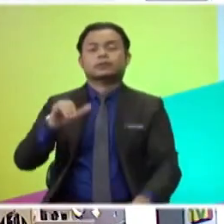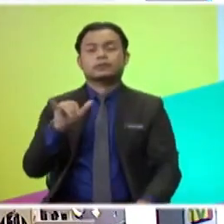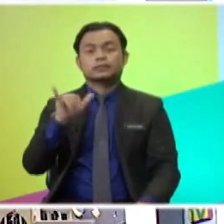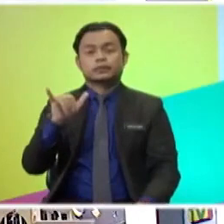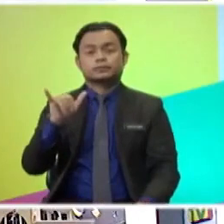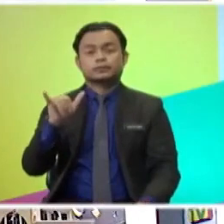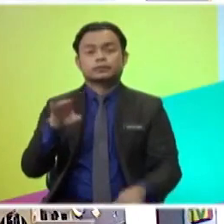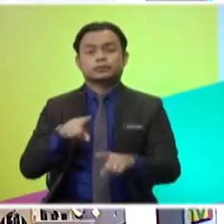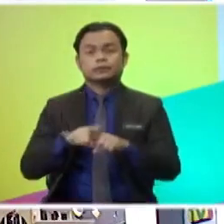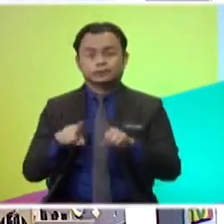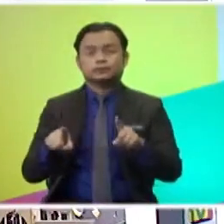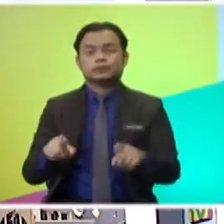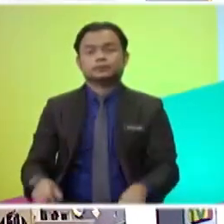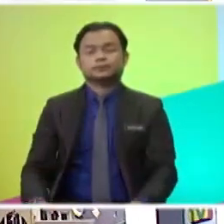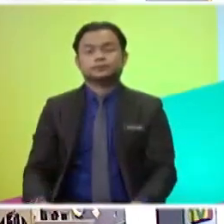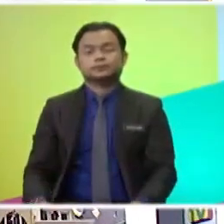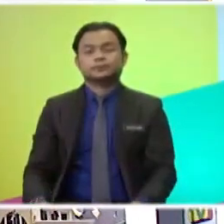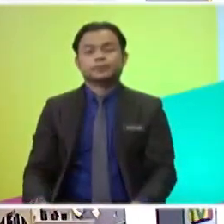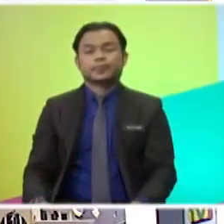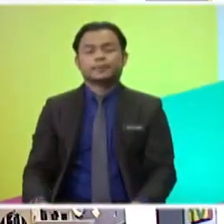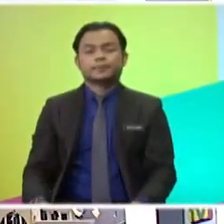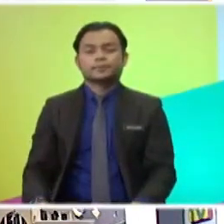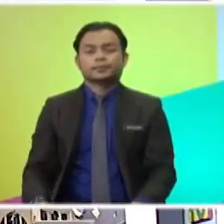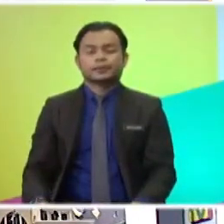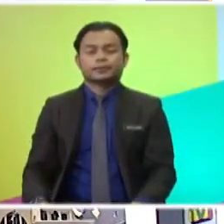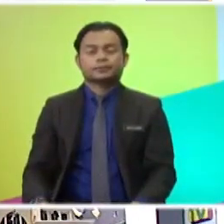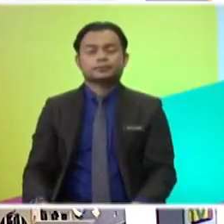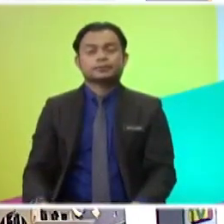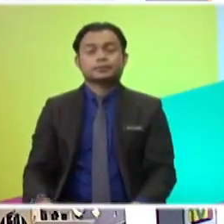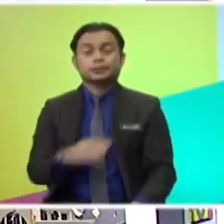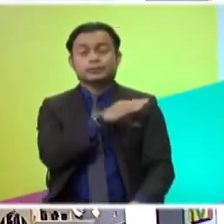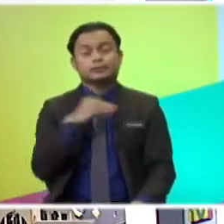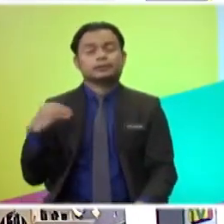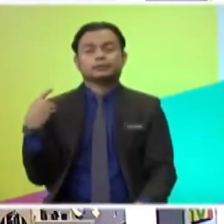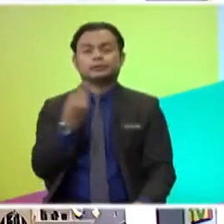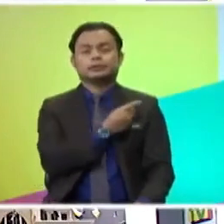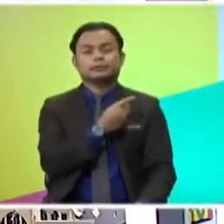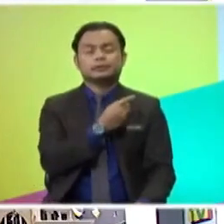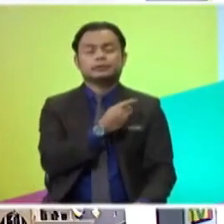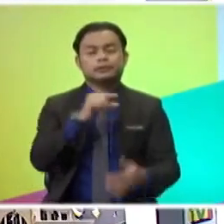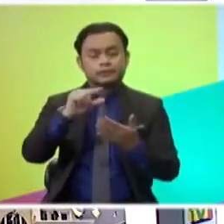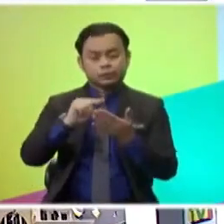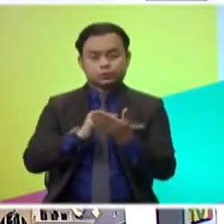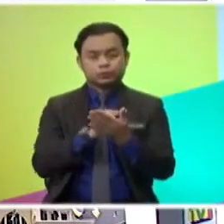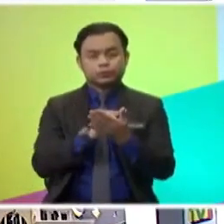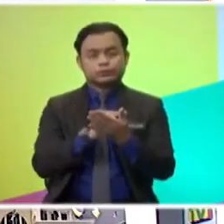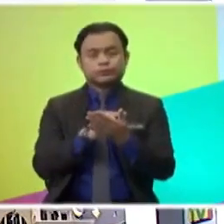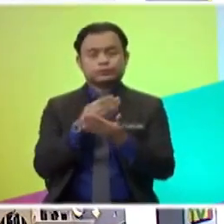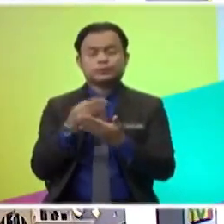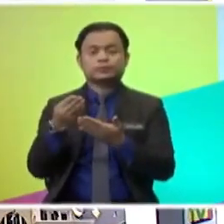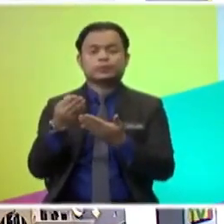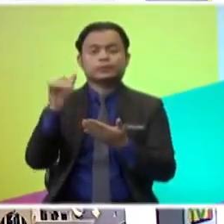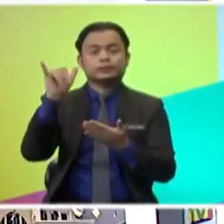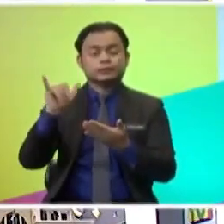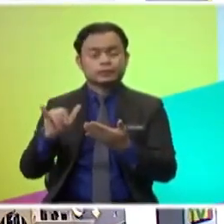iaitu pembaca skrin, screen reader software. Dan juga kita gunakan gadget yang lain seperti telefon pintar. Juga kita gunakan